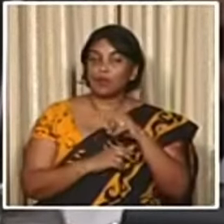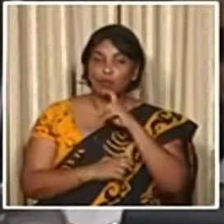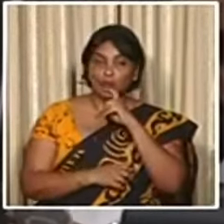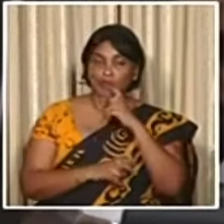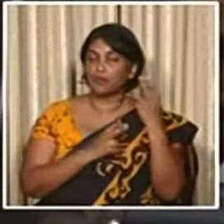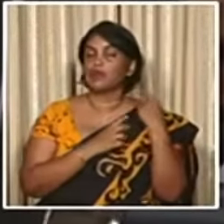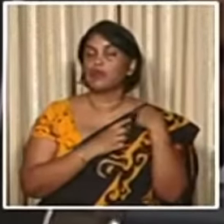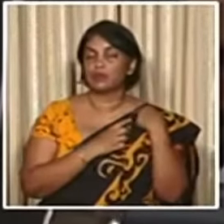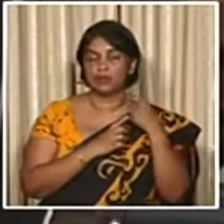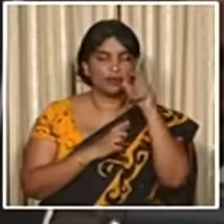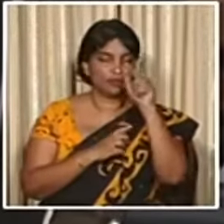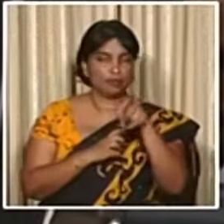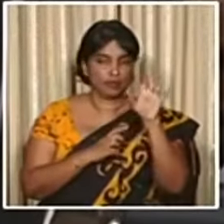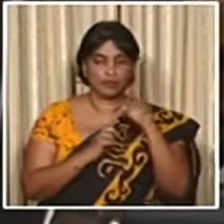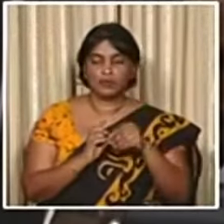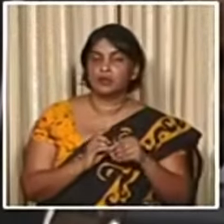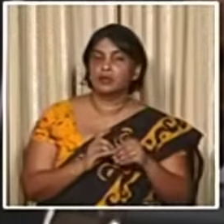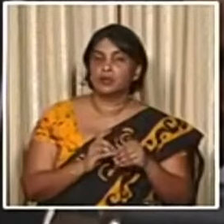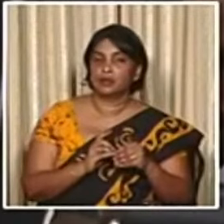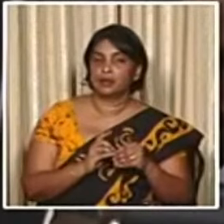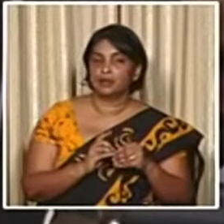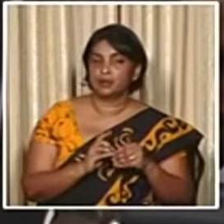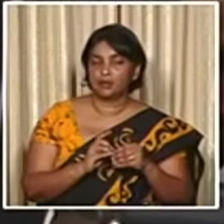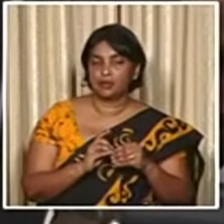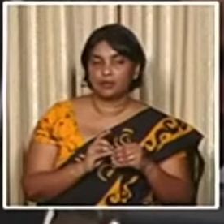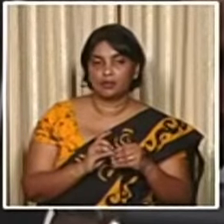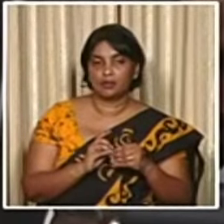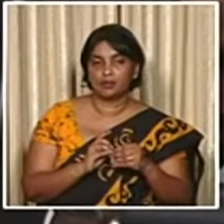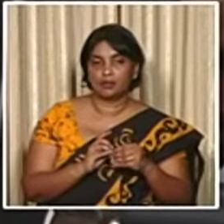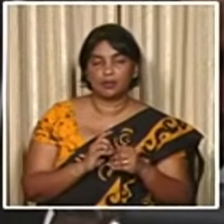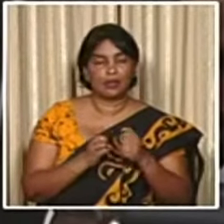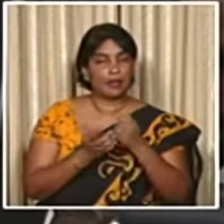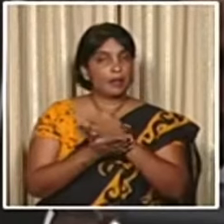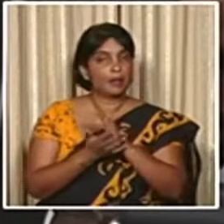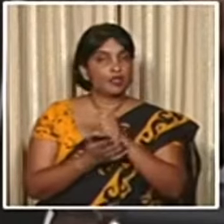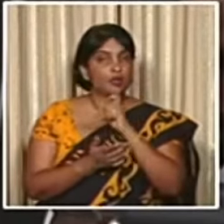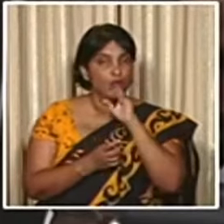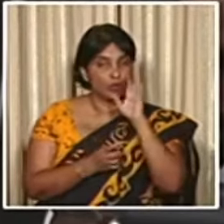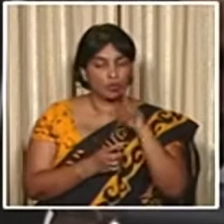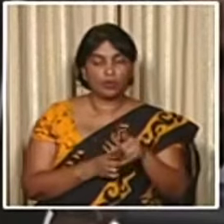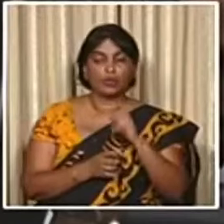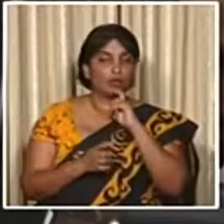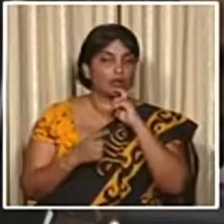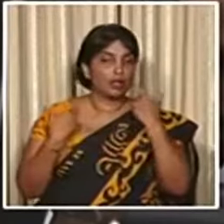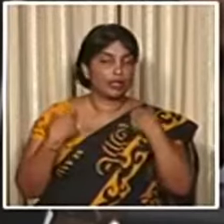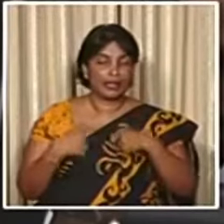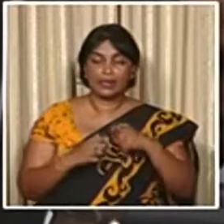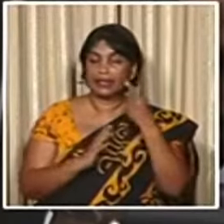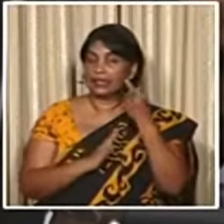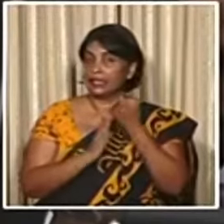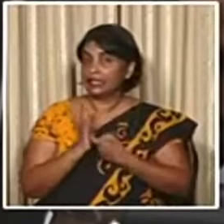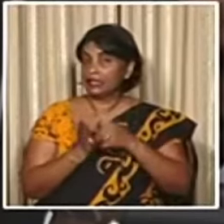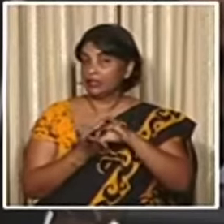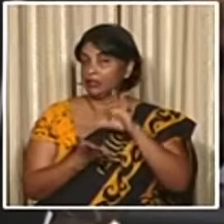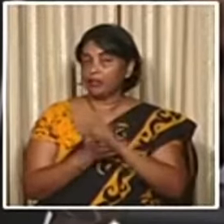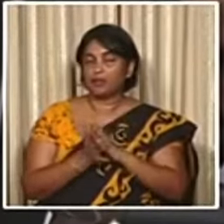නඩුවේ පාර්ශ්වකාරය විතරයි. එතකොට බෙදුම් නඩුවක් සම්බන්ධයෙන් නීති ස්ථාවරය ඊට වැඩිය